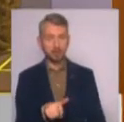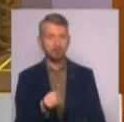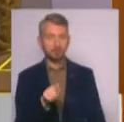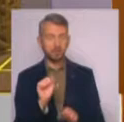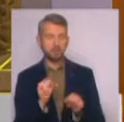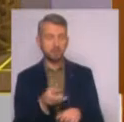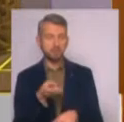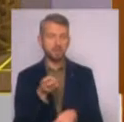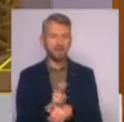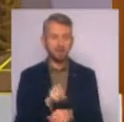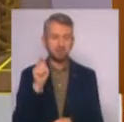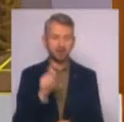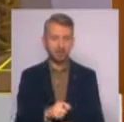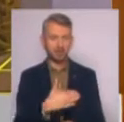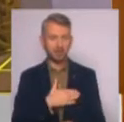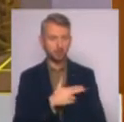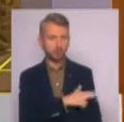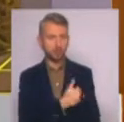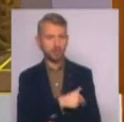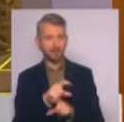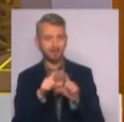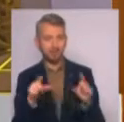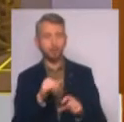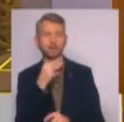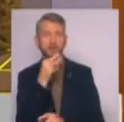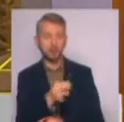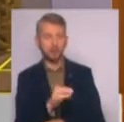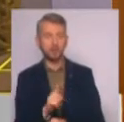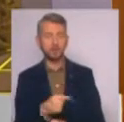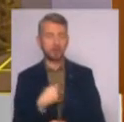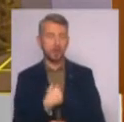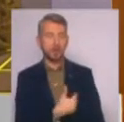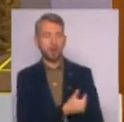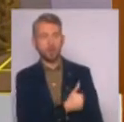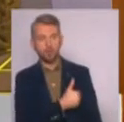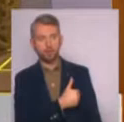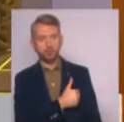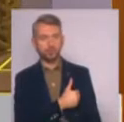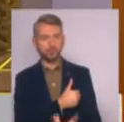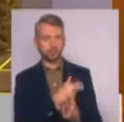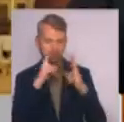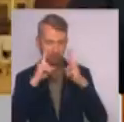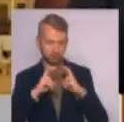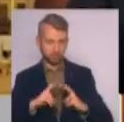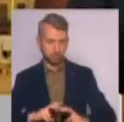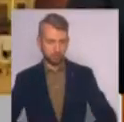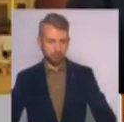прийти, приїхати в нашу поліклініку і сказати, що я хочу там пройти